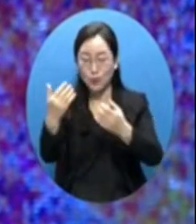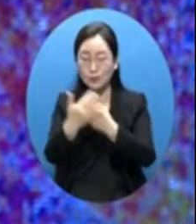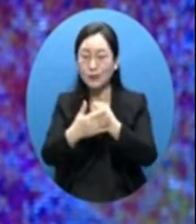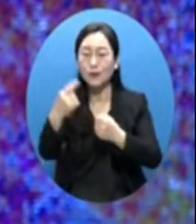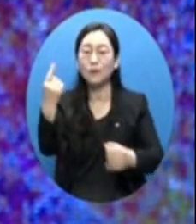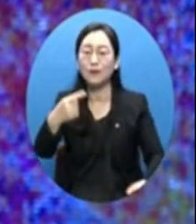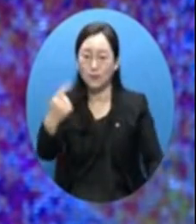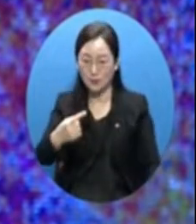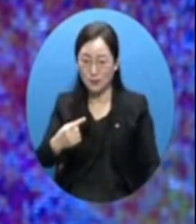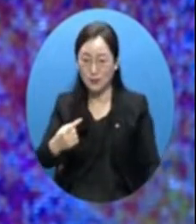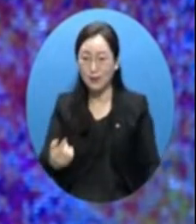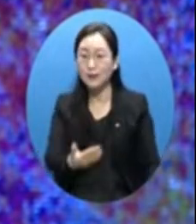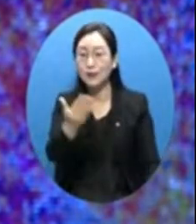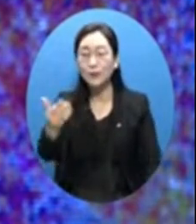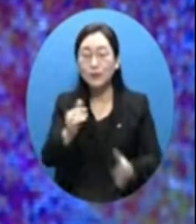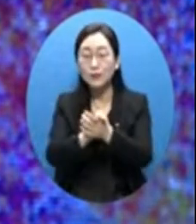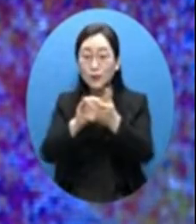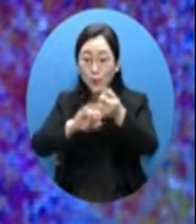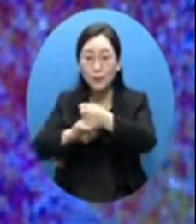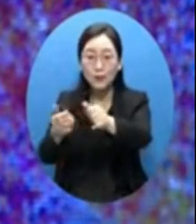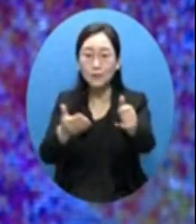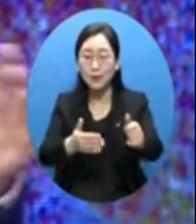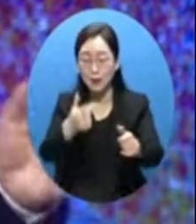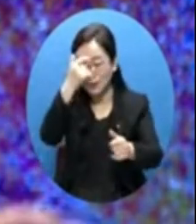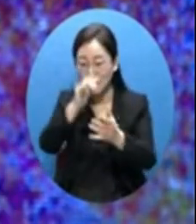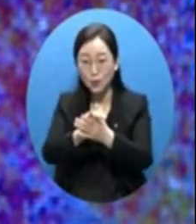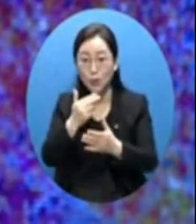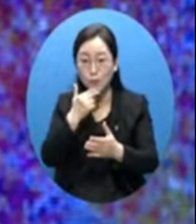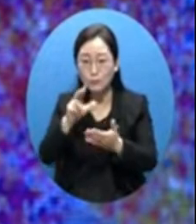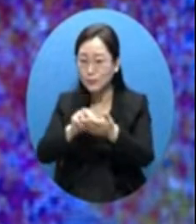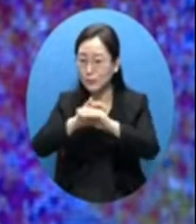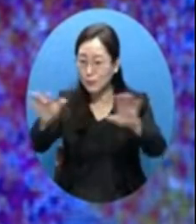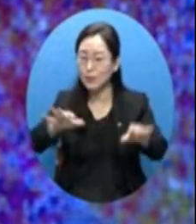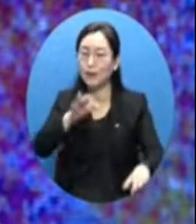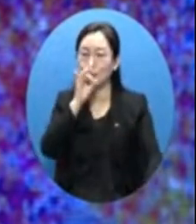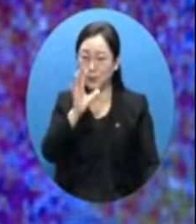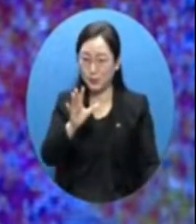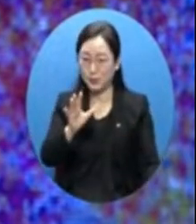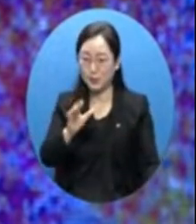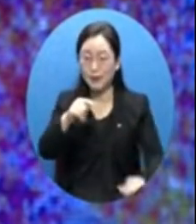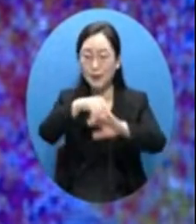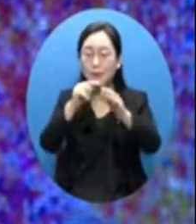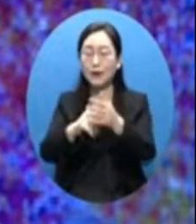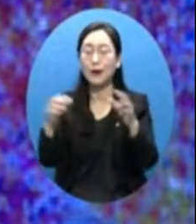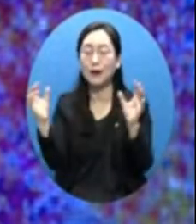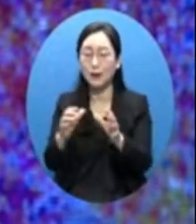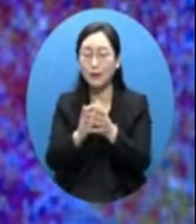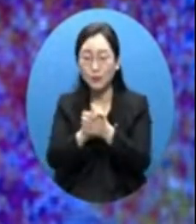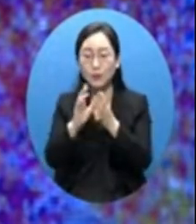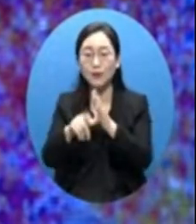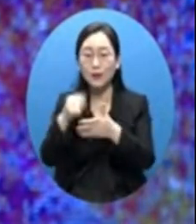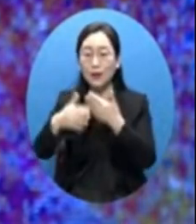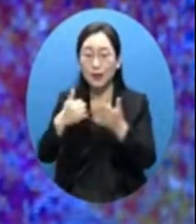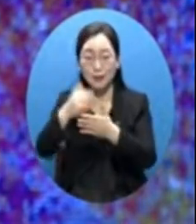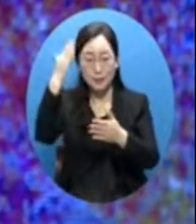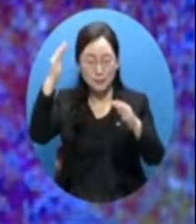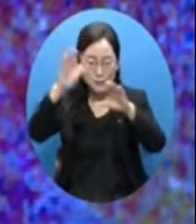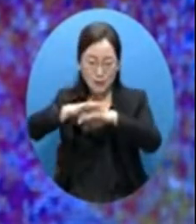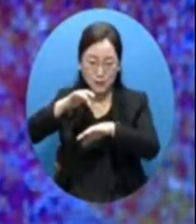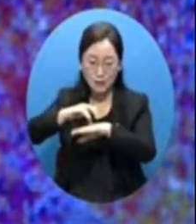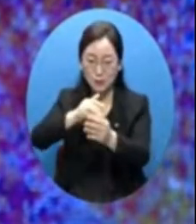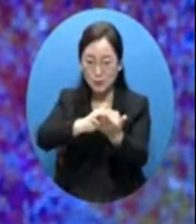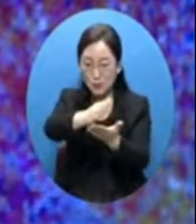것입니다. 여러분 기도해야 됩니다. 기도하지 않으면 어떤 문제도 해결되지 않습니다. 우리 한마음 기도할 때 하나님께서 흑암의 권세를 물리쳐